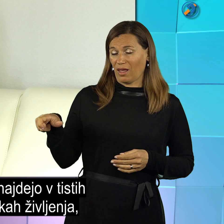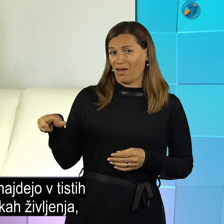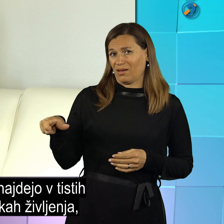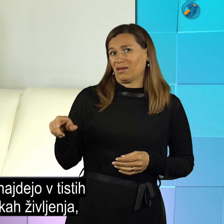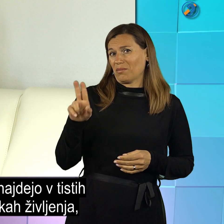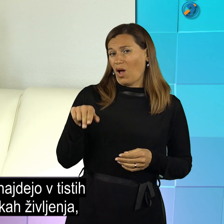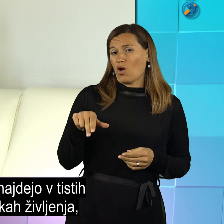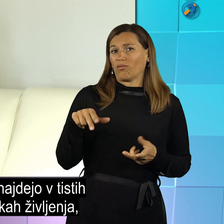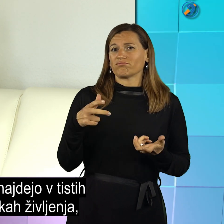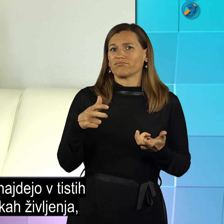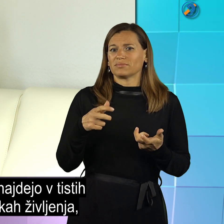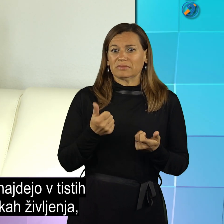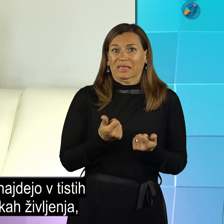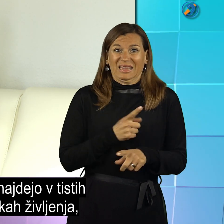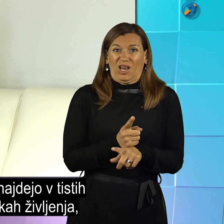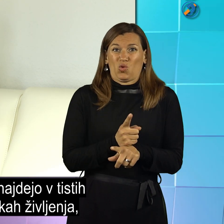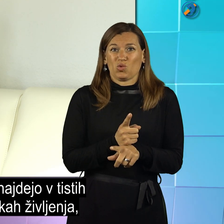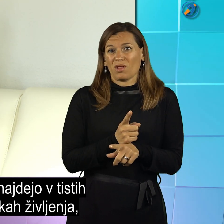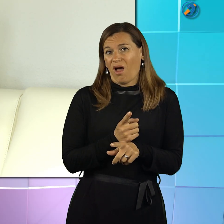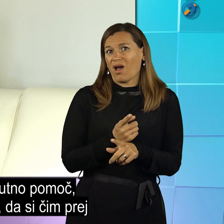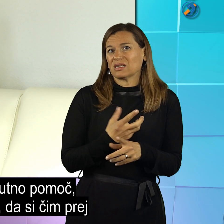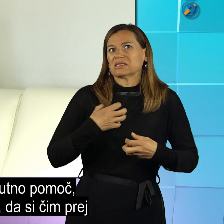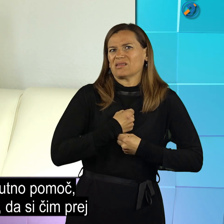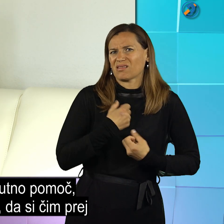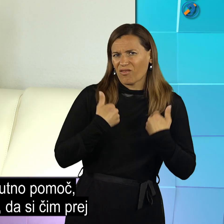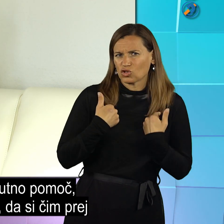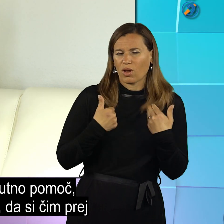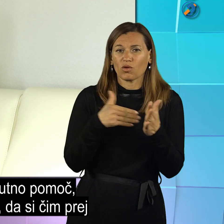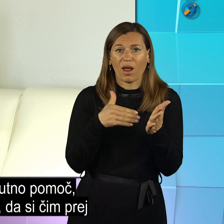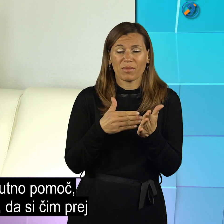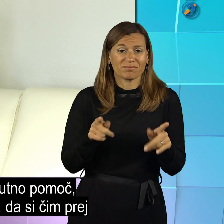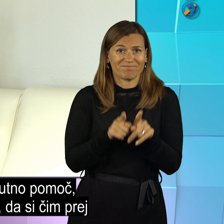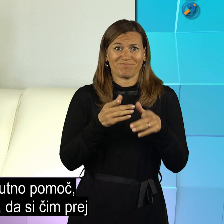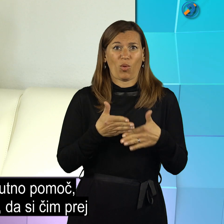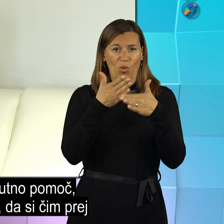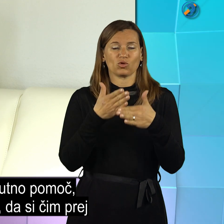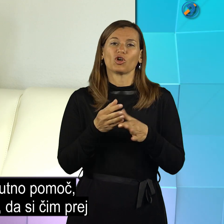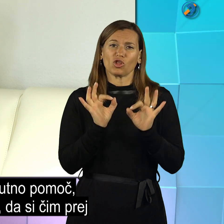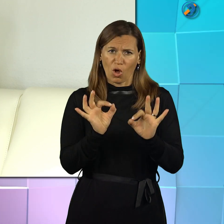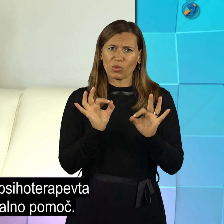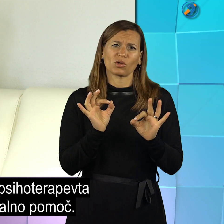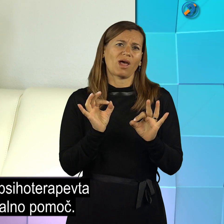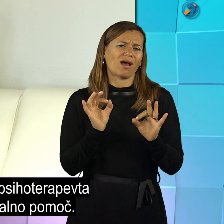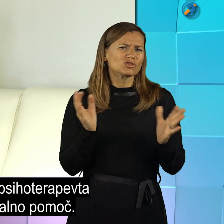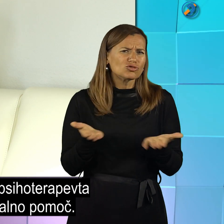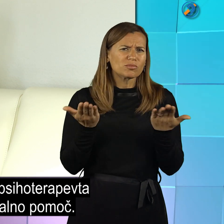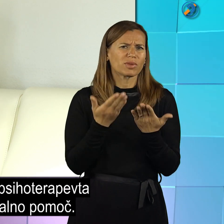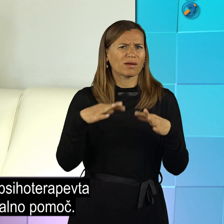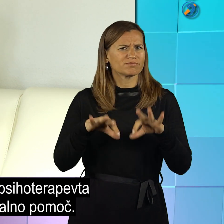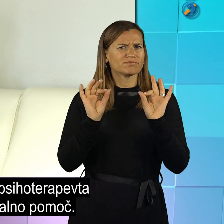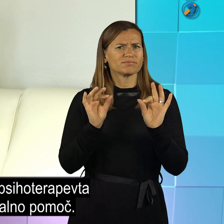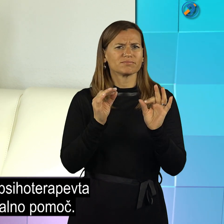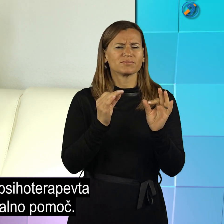Ljudje, ki se znajdejo v tistih trenutnih stiskah življenja, ki rabijo trenutno pomoč, je dobro, da si čim prej najdejo